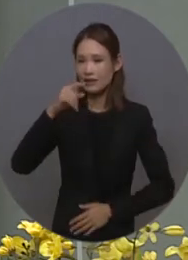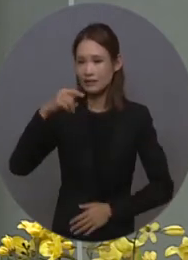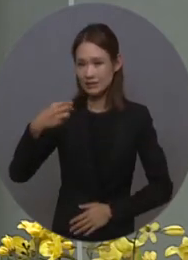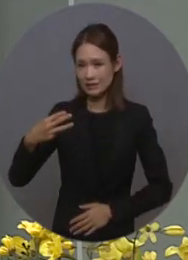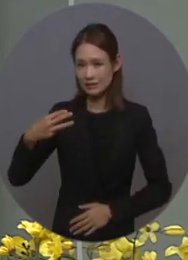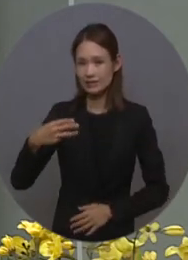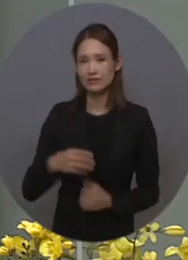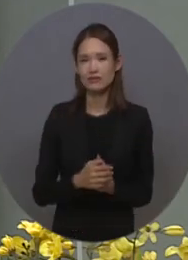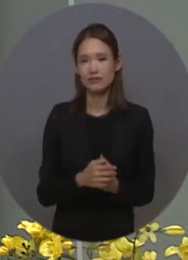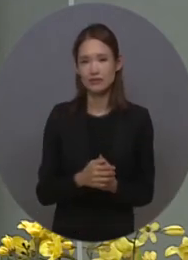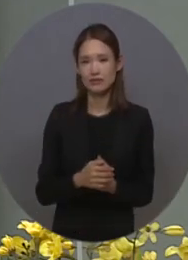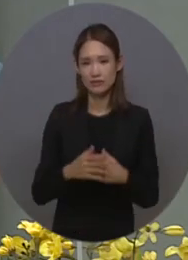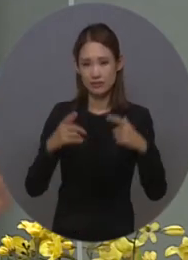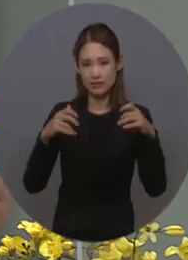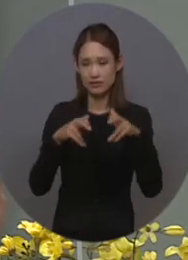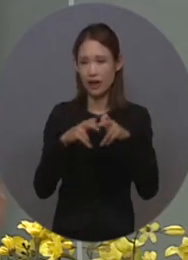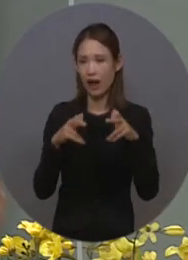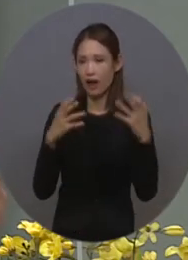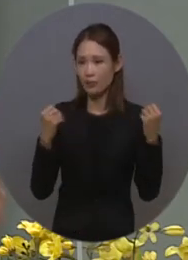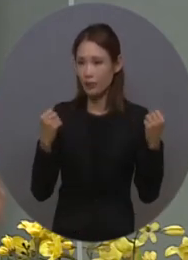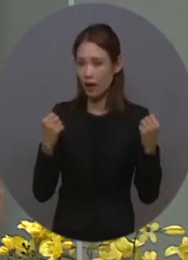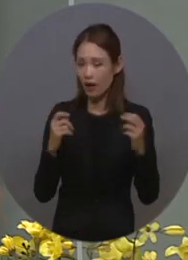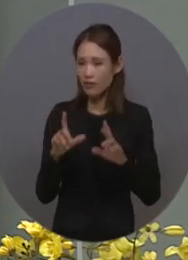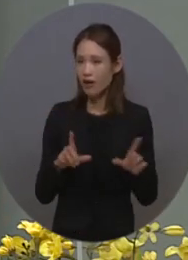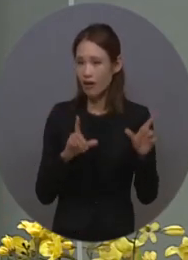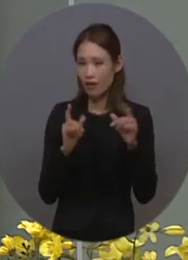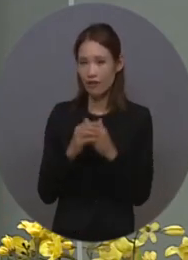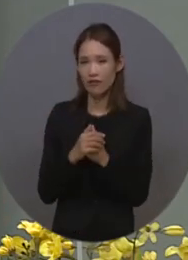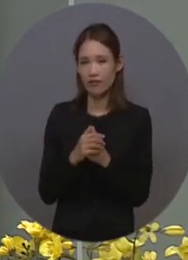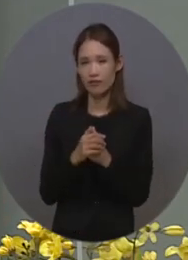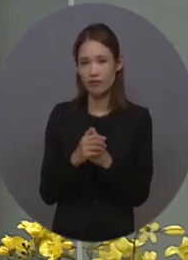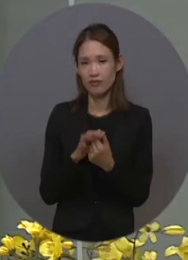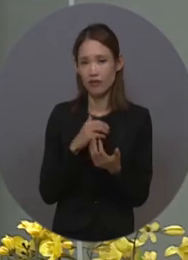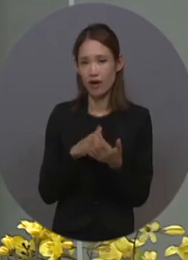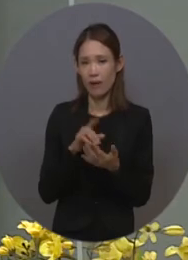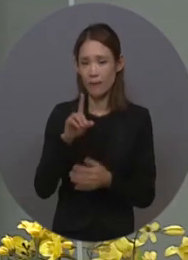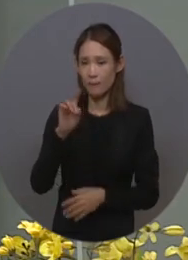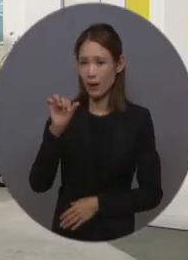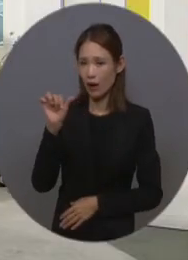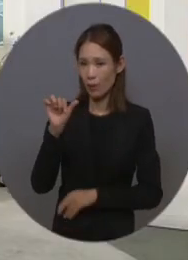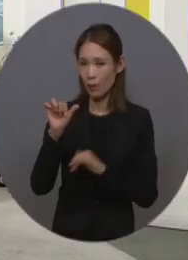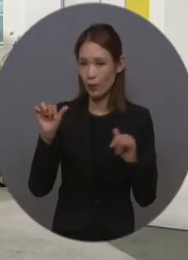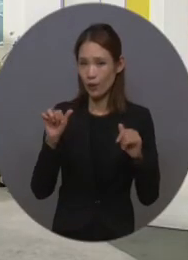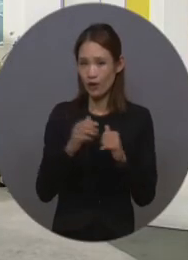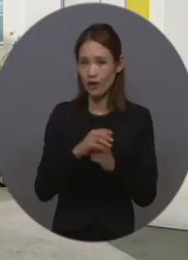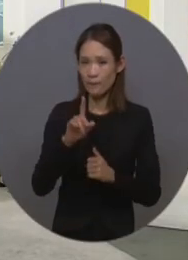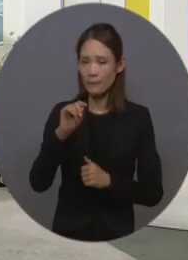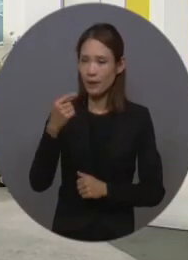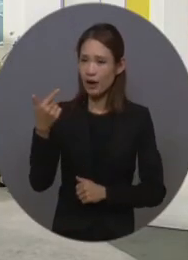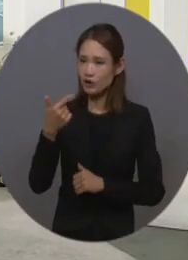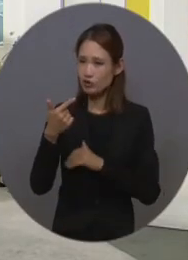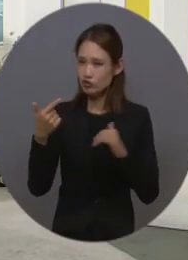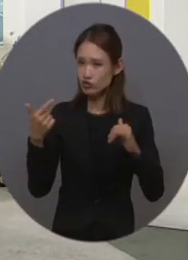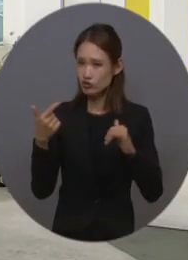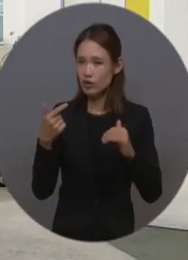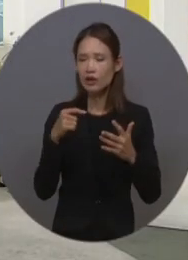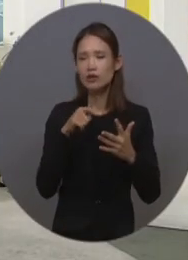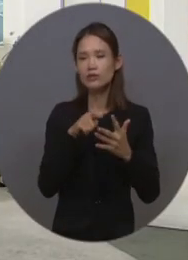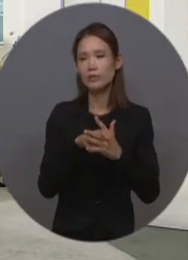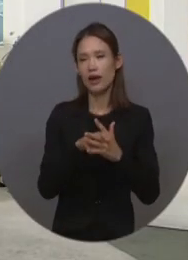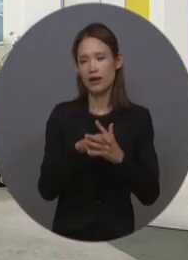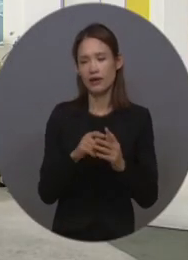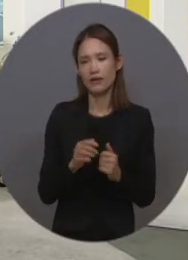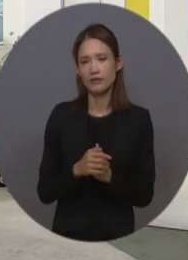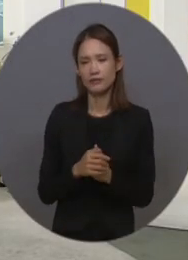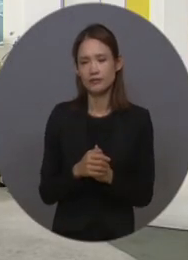네. 근데 거기에 또 이렇게 장애인분들이 많이 살고 계세요. 네. 한 15,000명이 좀 넘으시니까. 16,000명 정도 저희가 네.